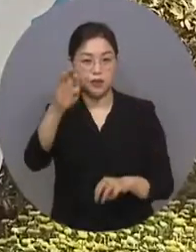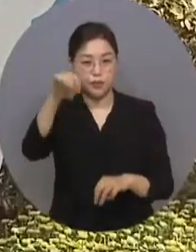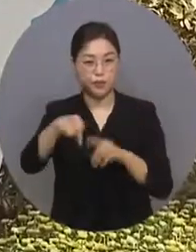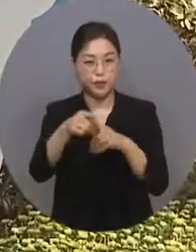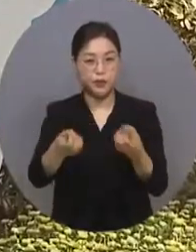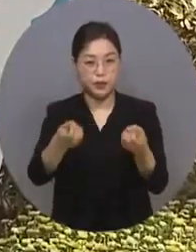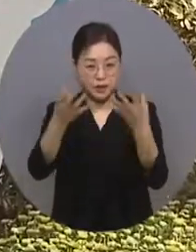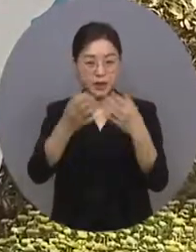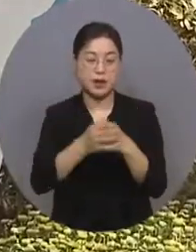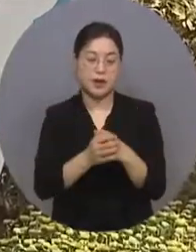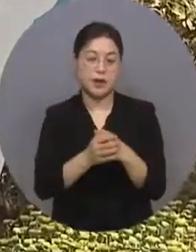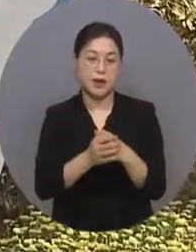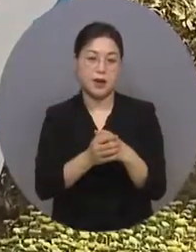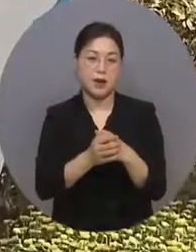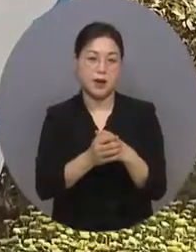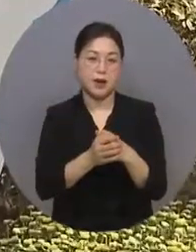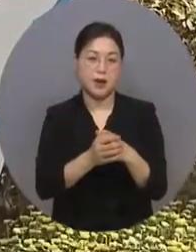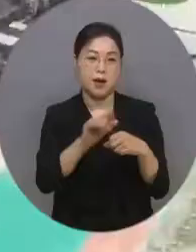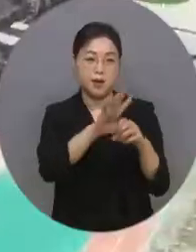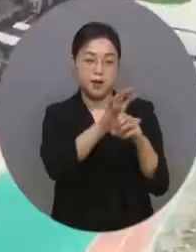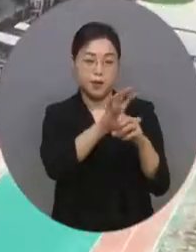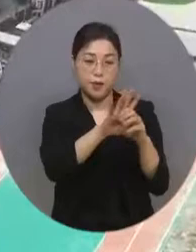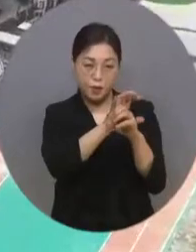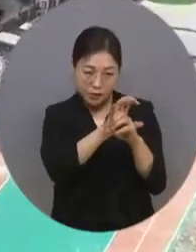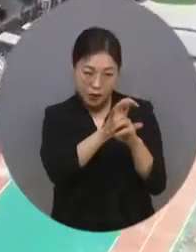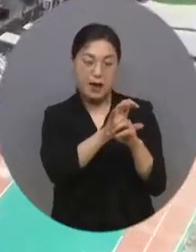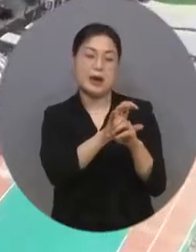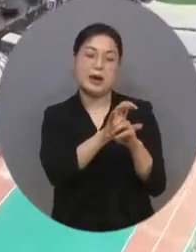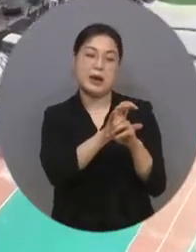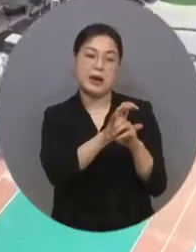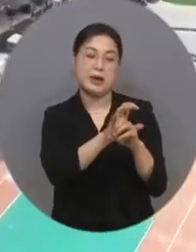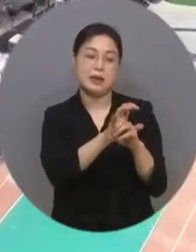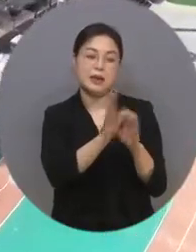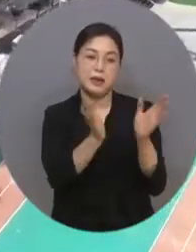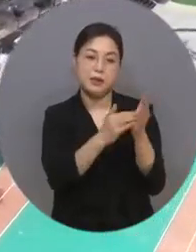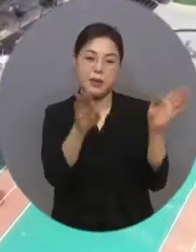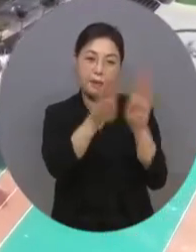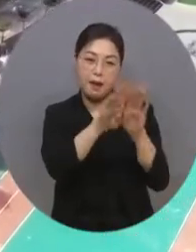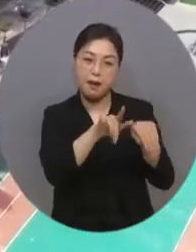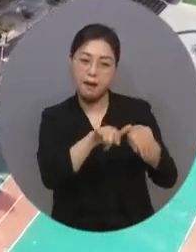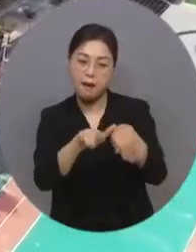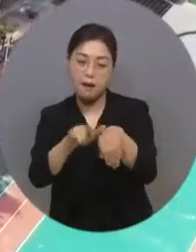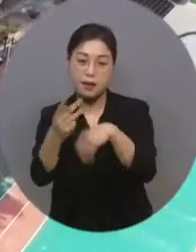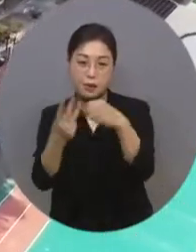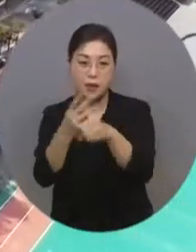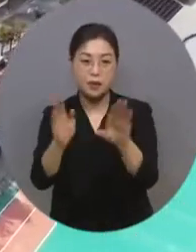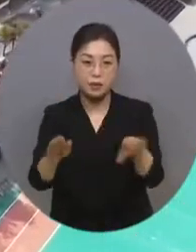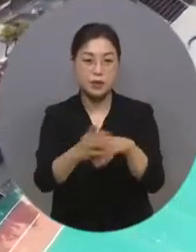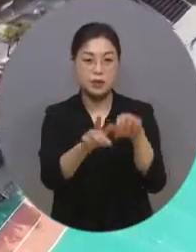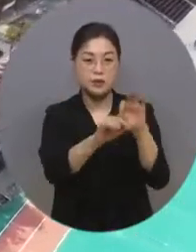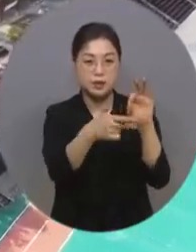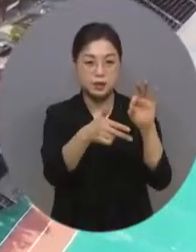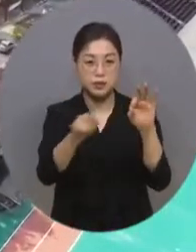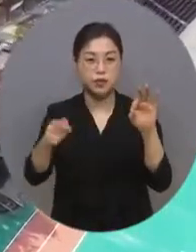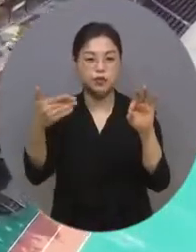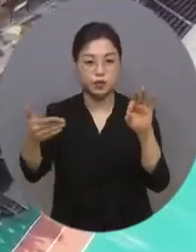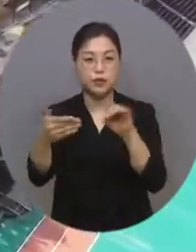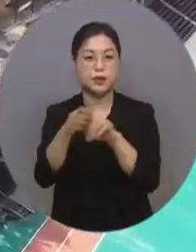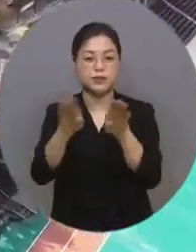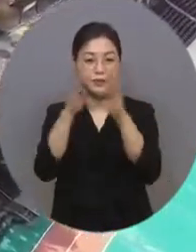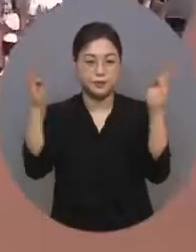코로나19 3년만에 시민들의 품으로 돌아와 이달 7일부터 9일까지 3일간 화려한 막을